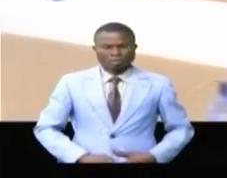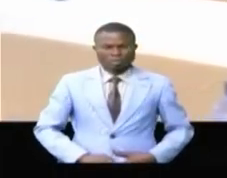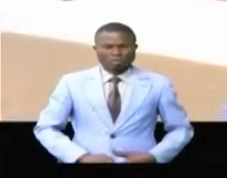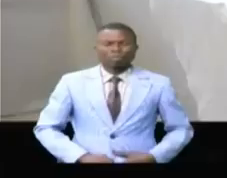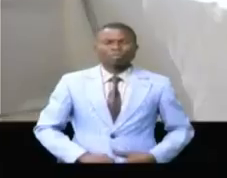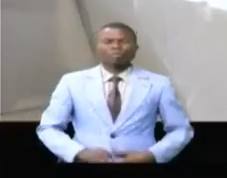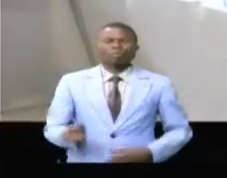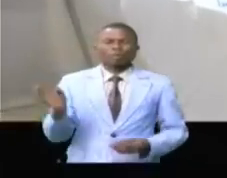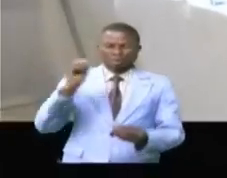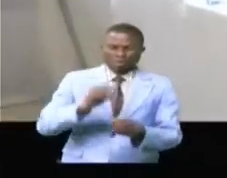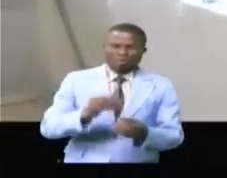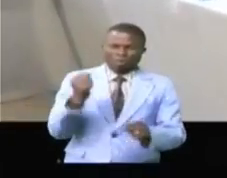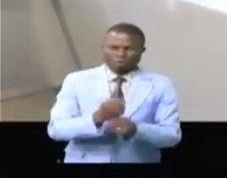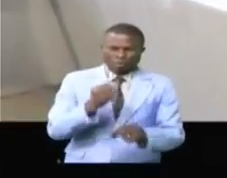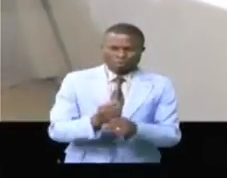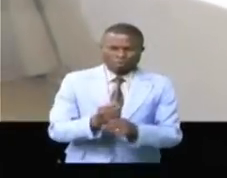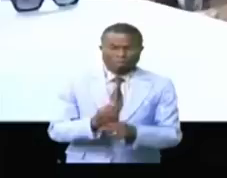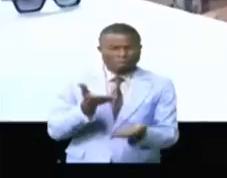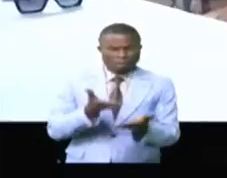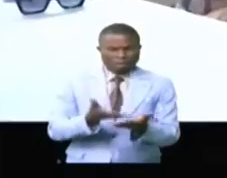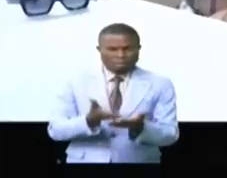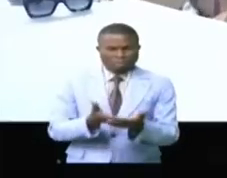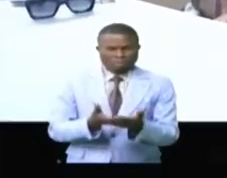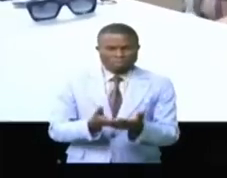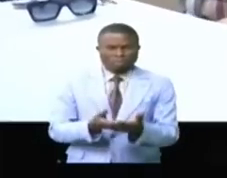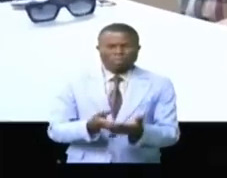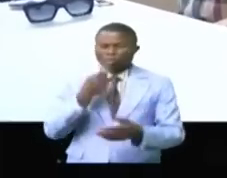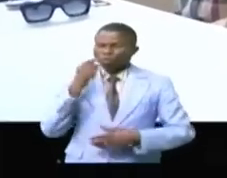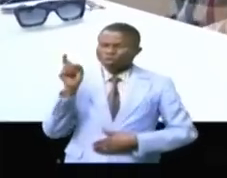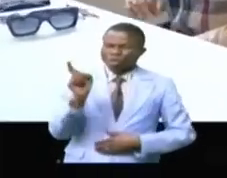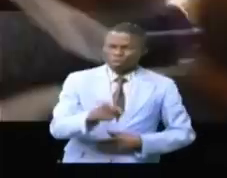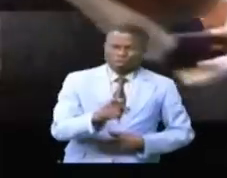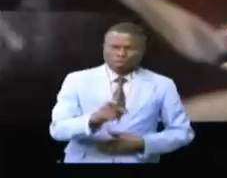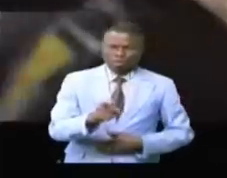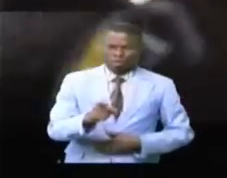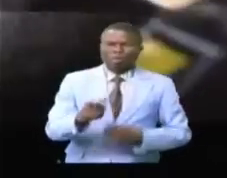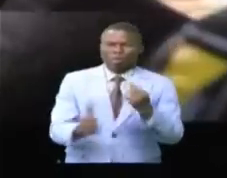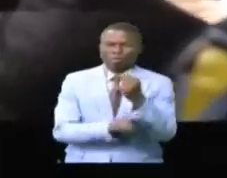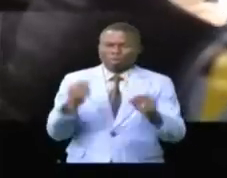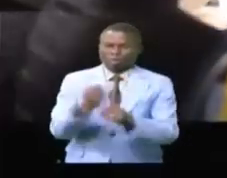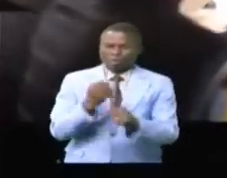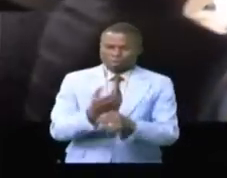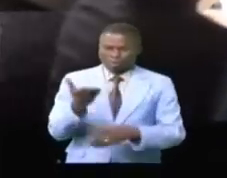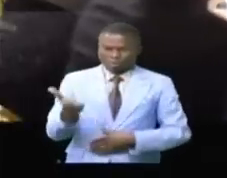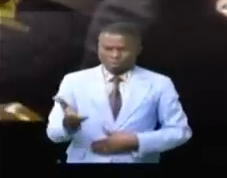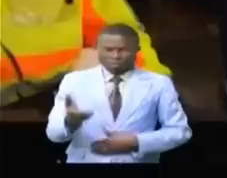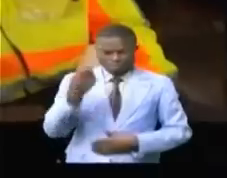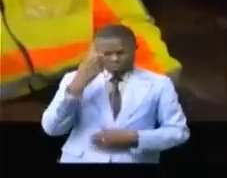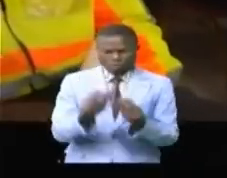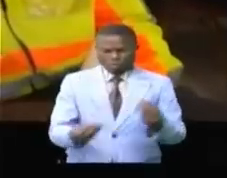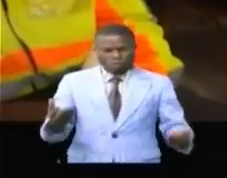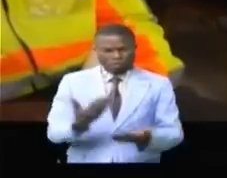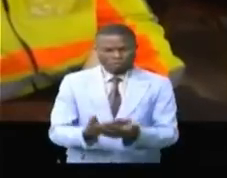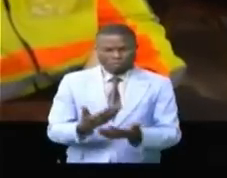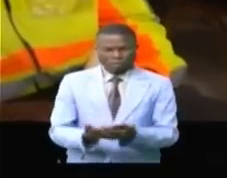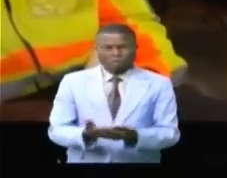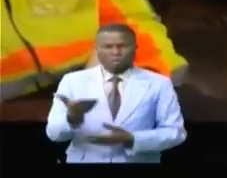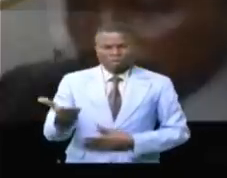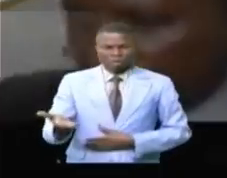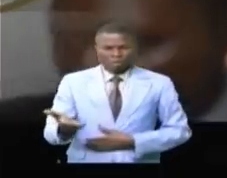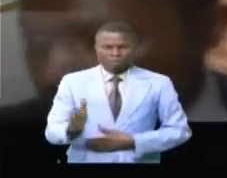une séance de travail au cours de laquelle elle a donné des instructions aux acteurs concernés pour des solutions rapides et